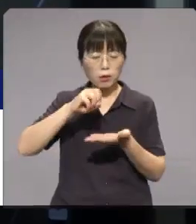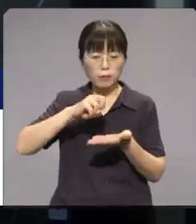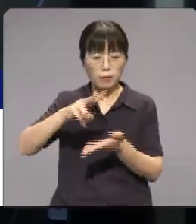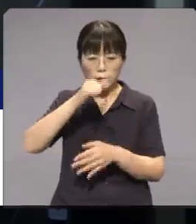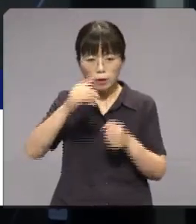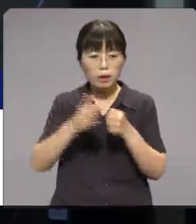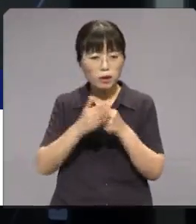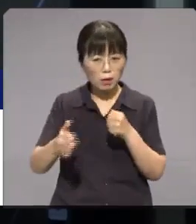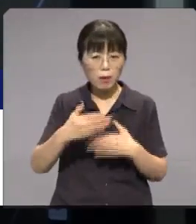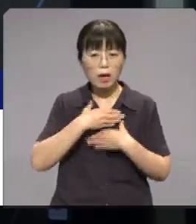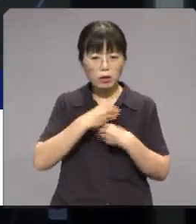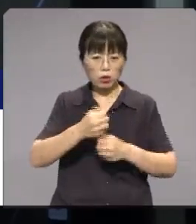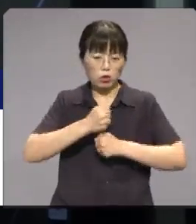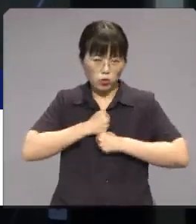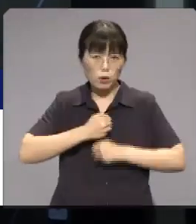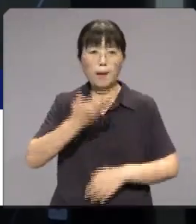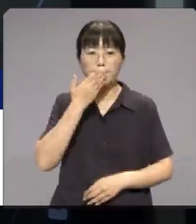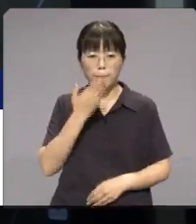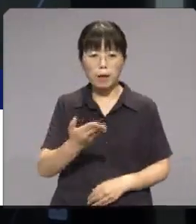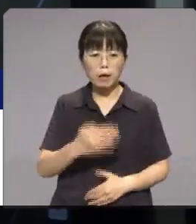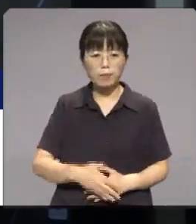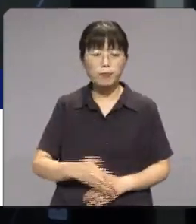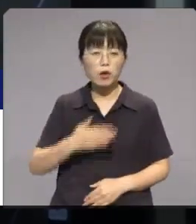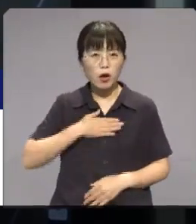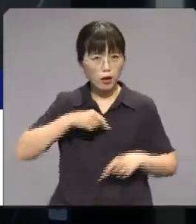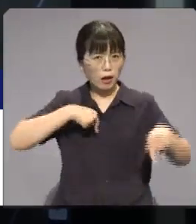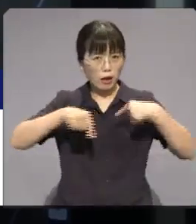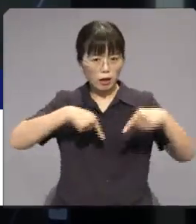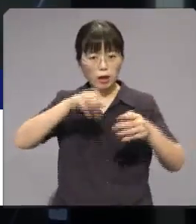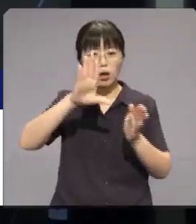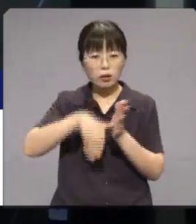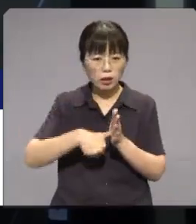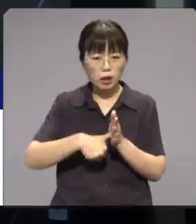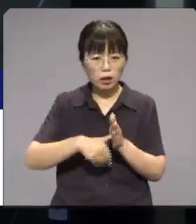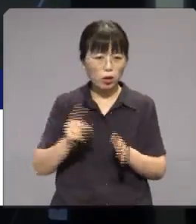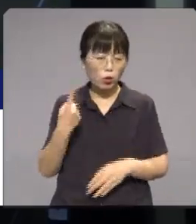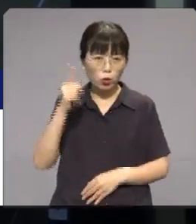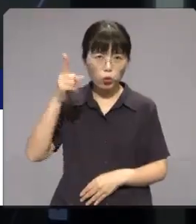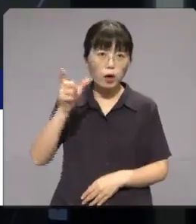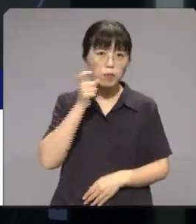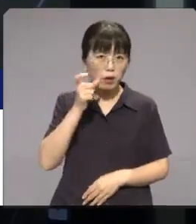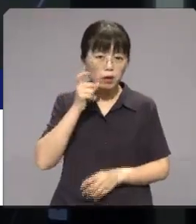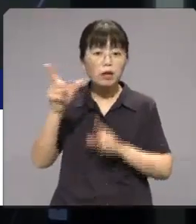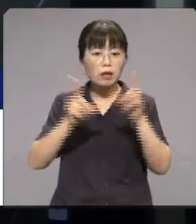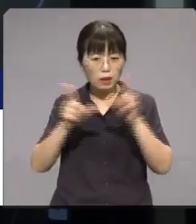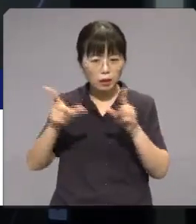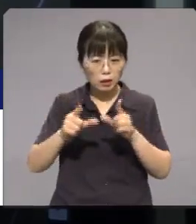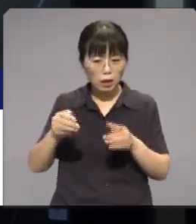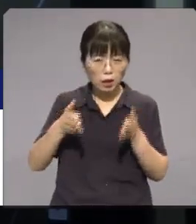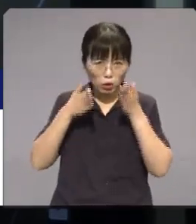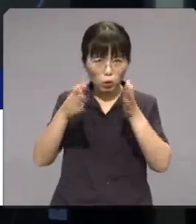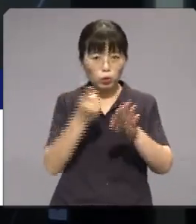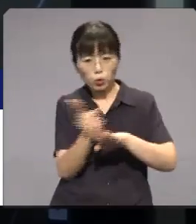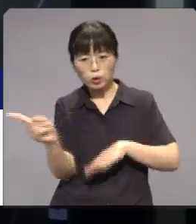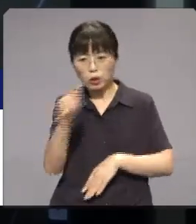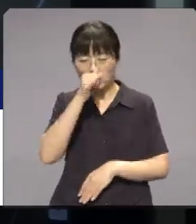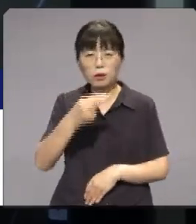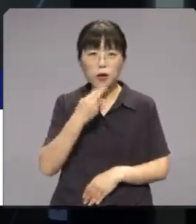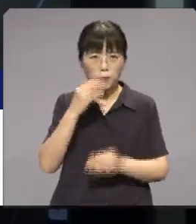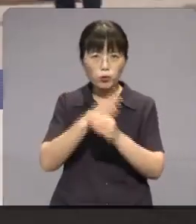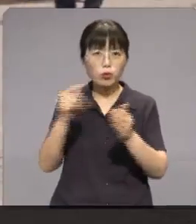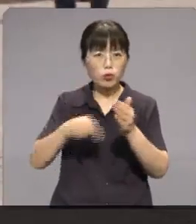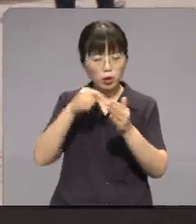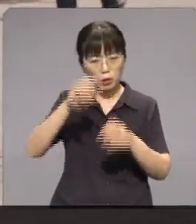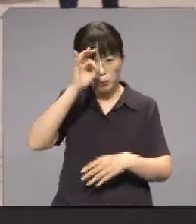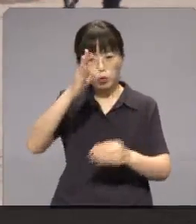하다 보니까 안전에 주의를 할 수밖에 없는데요. 저희가 관제를 하면서 고도화 배터리 상태 그리고 경로를 이탈하는지를 주로